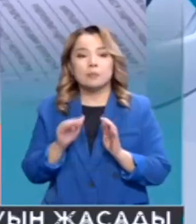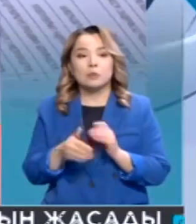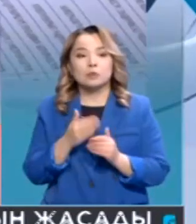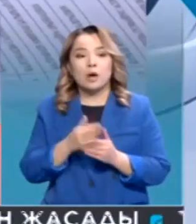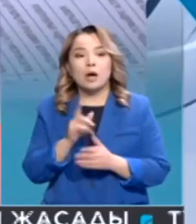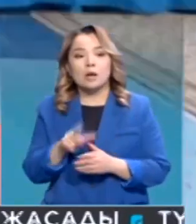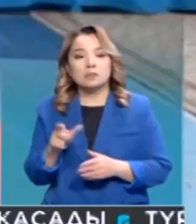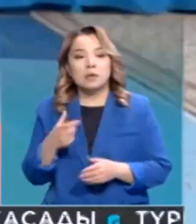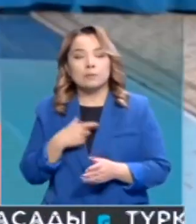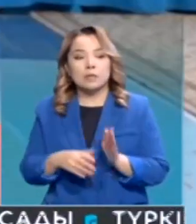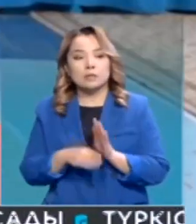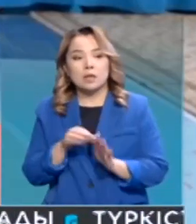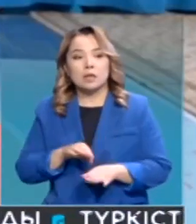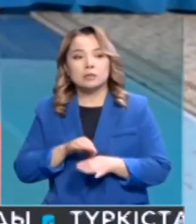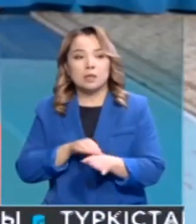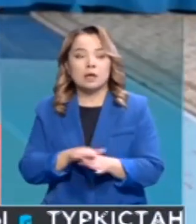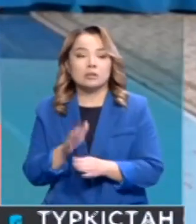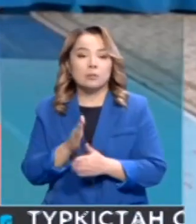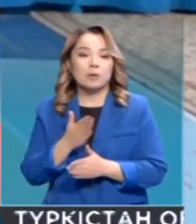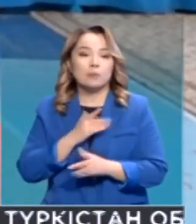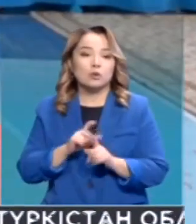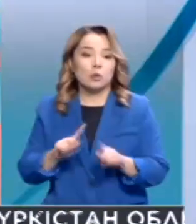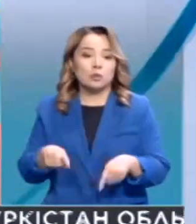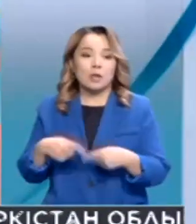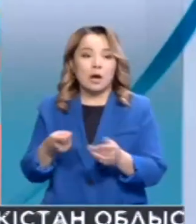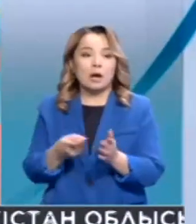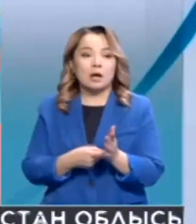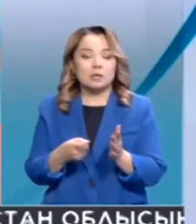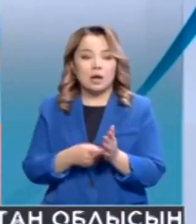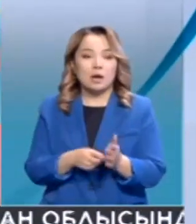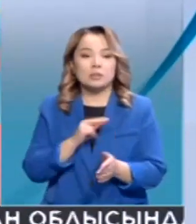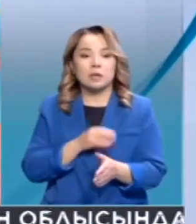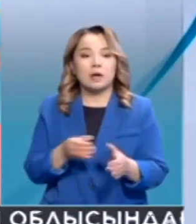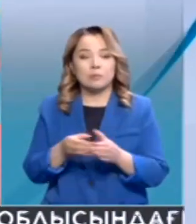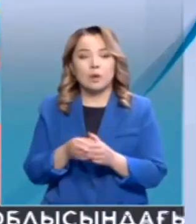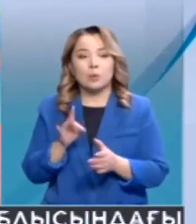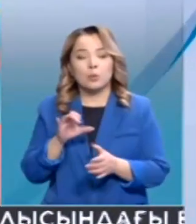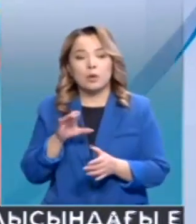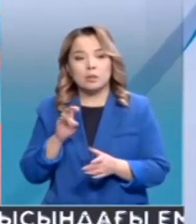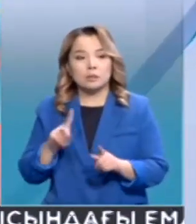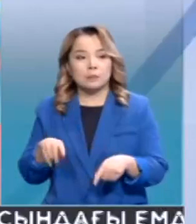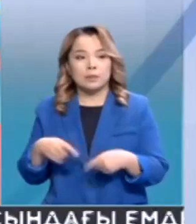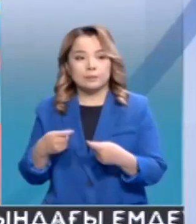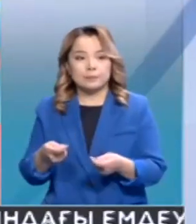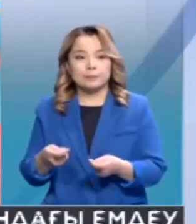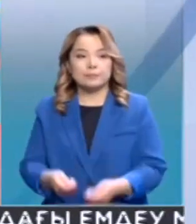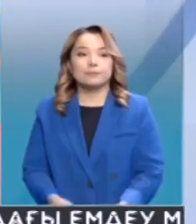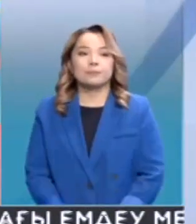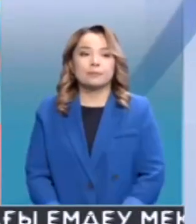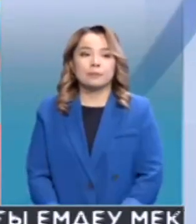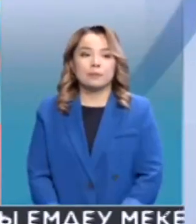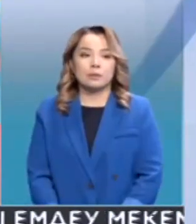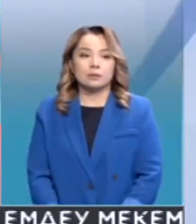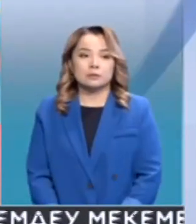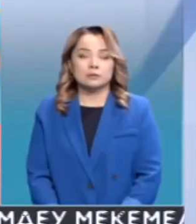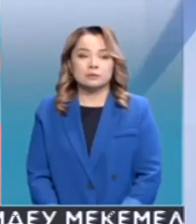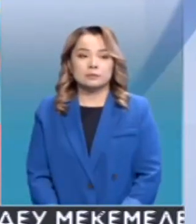адам өз таңдауын жасаған. Қазір мен сөз кезегін Қарағандыдағы әріптесім Русланға беремін.